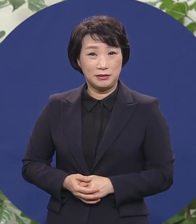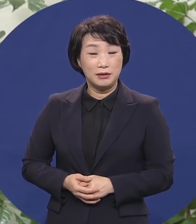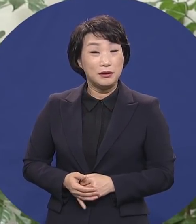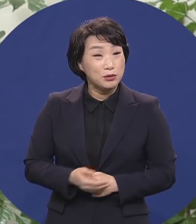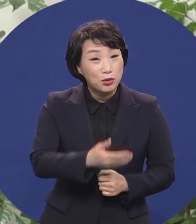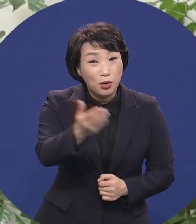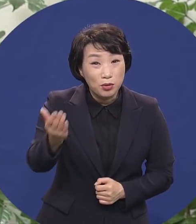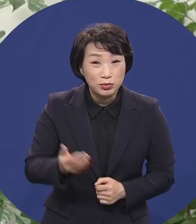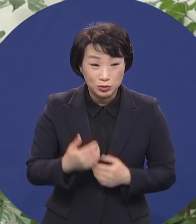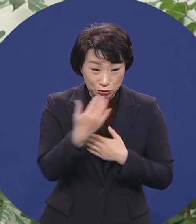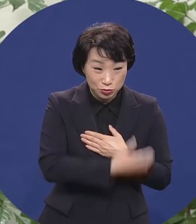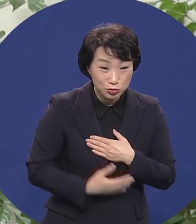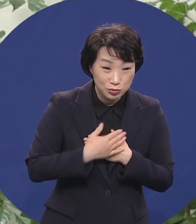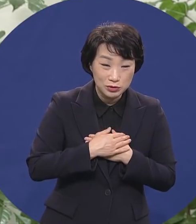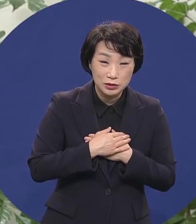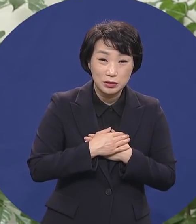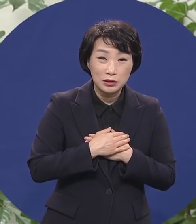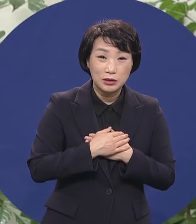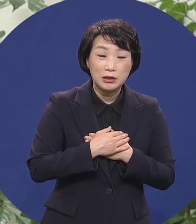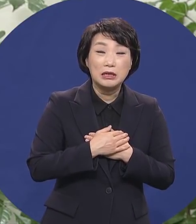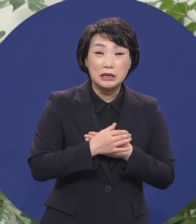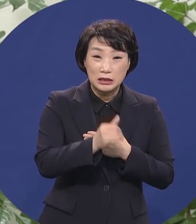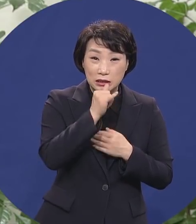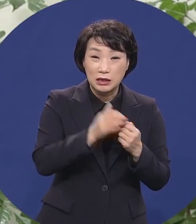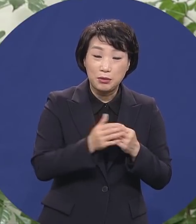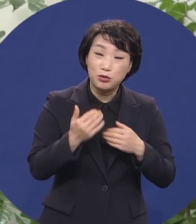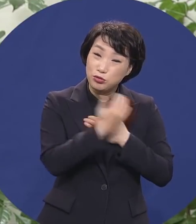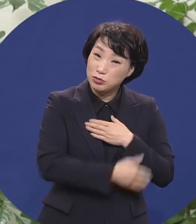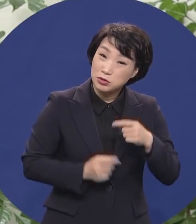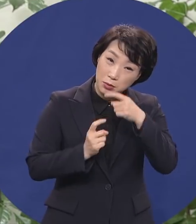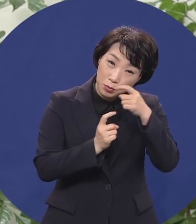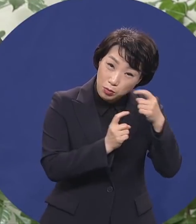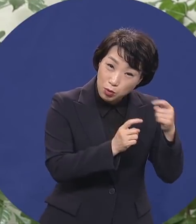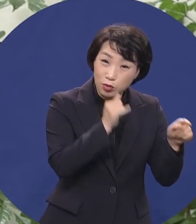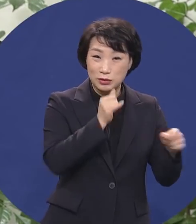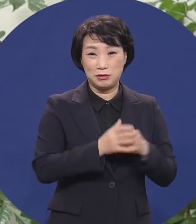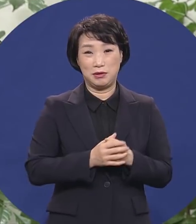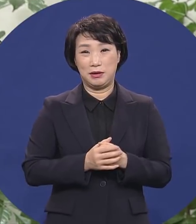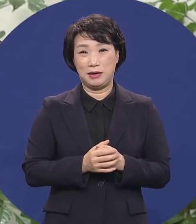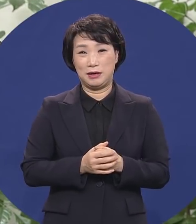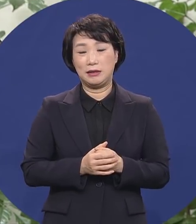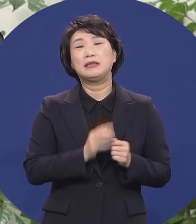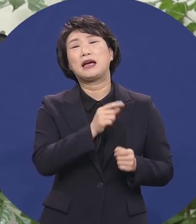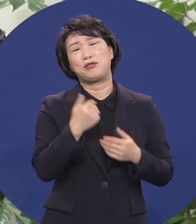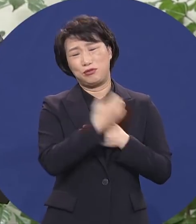그러니까 여러분, 육이 있으니까 육을 미혹하고 유혹하는 거예요. 이